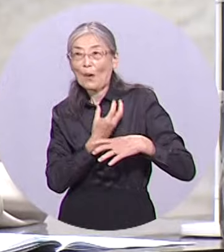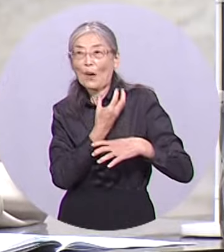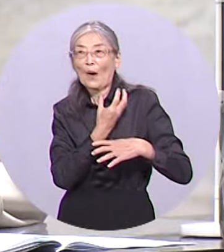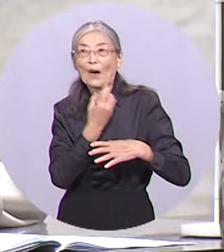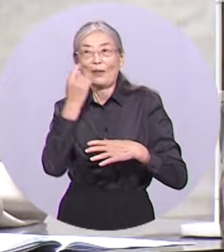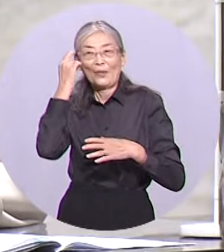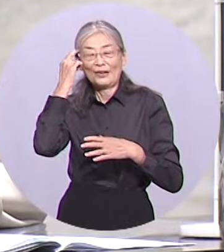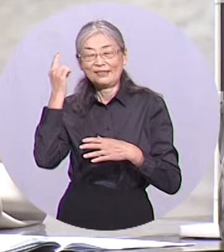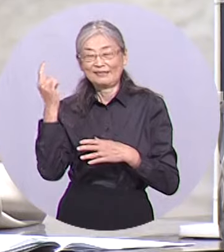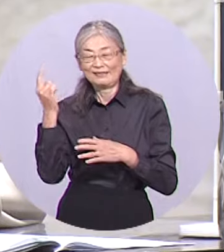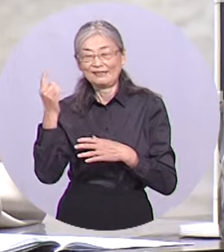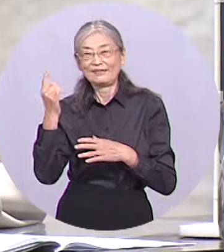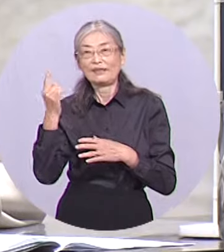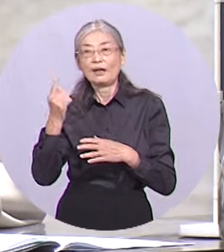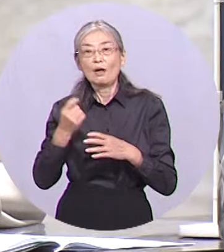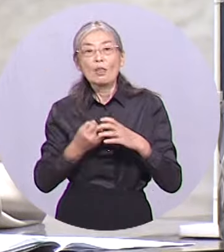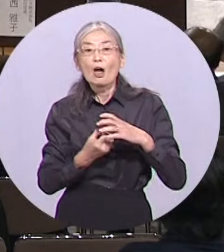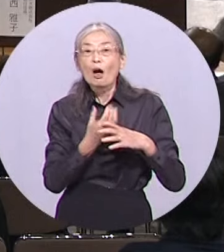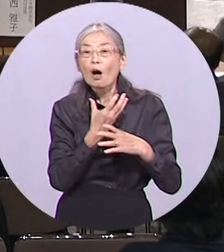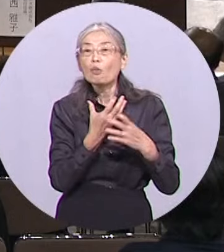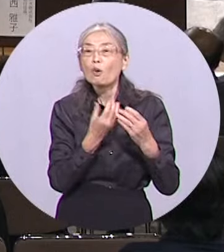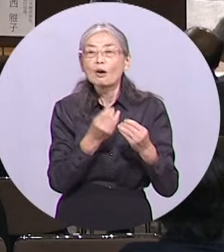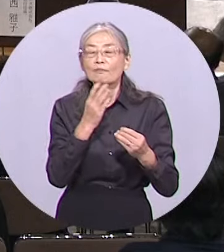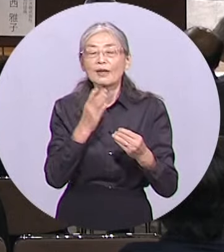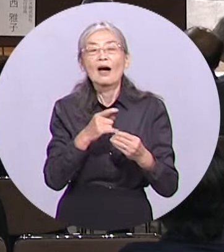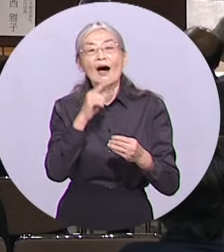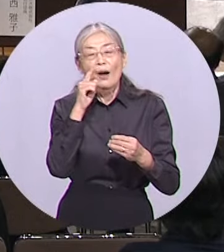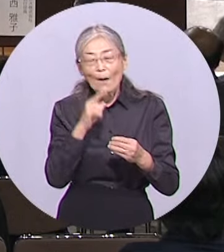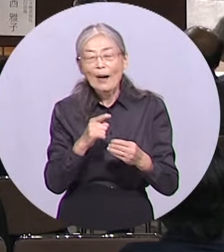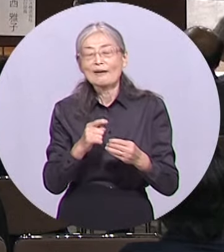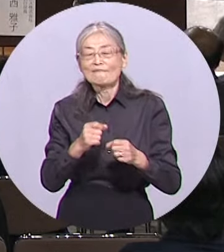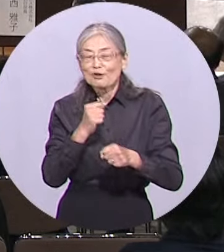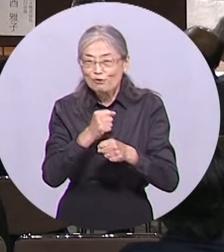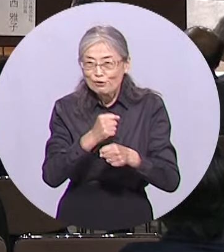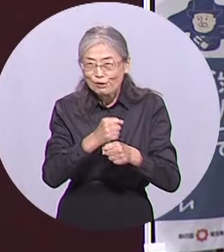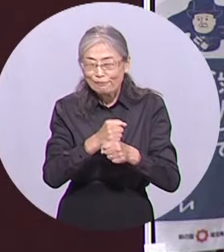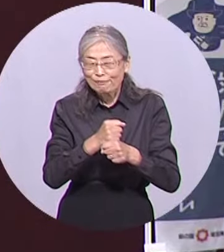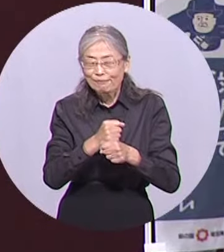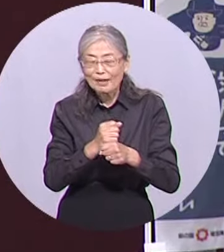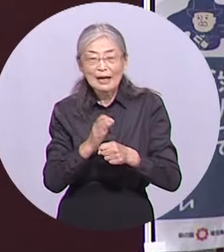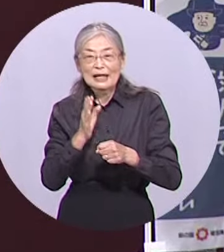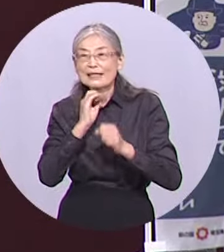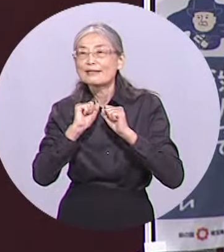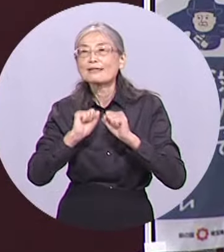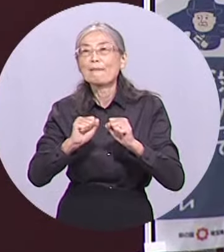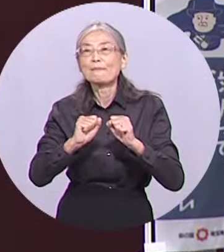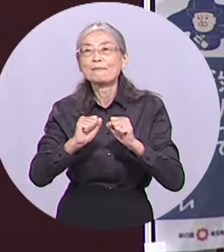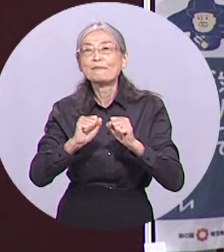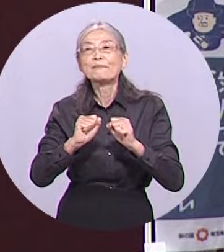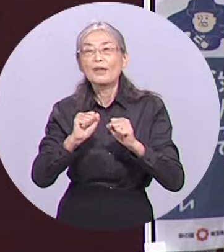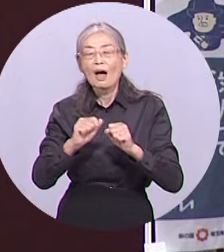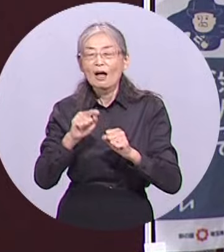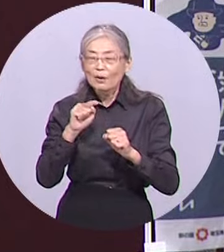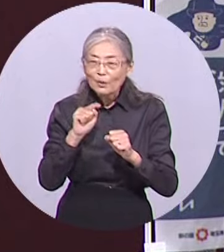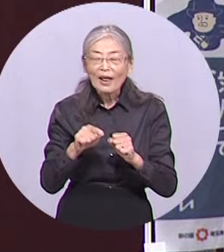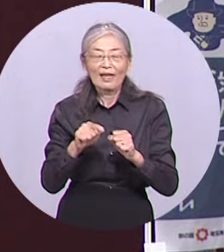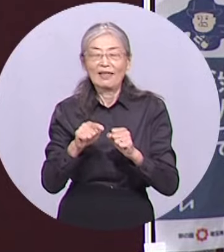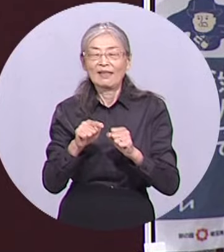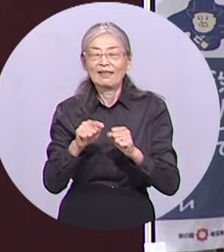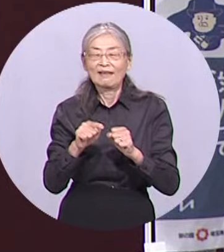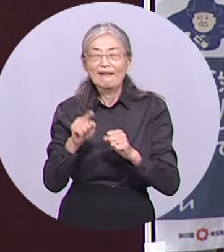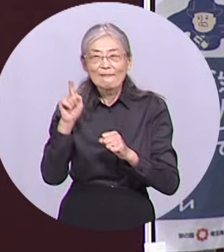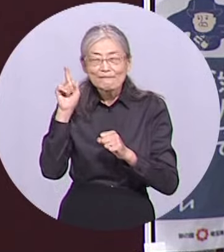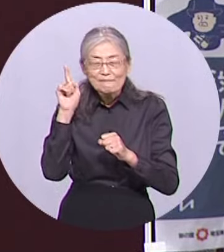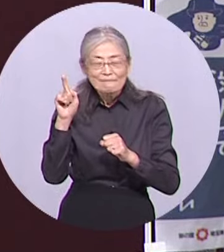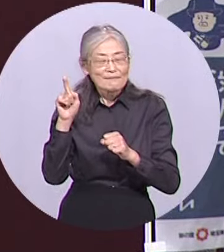ったと思うんですよね。感動だけで終わらすことなくて、じゃあそれを作っていったっていう、ここの実践のところが、まあ、それが渋沢栄一の一つのこう特徴じゃない